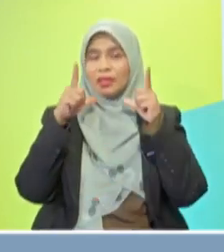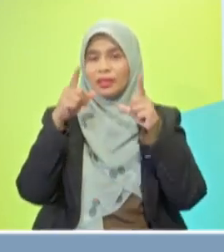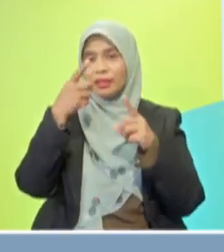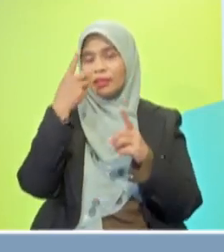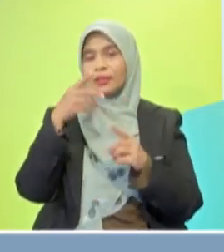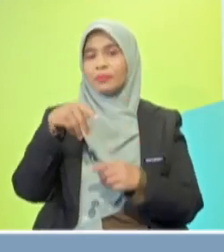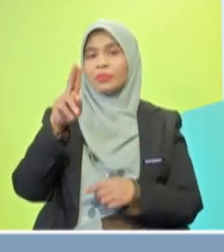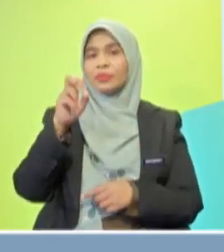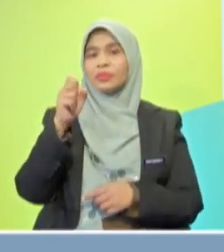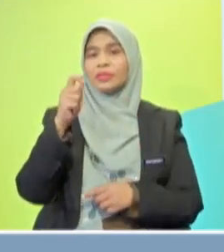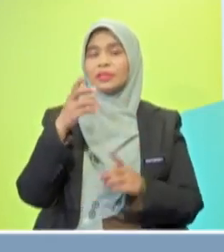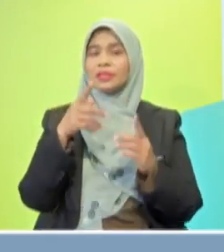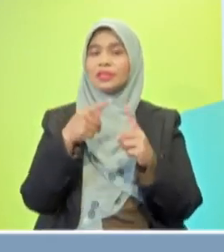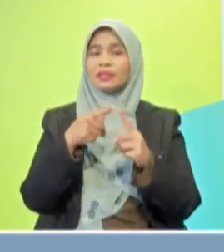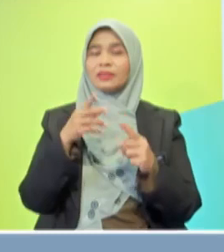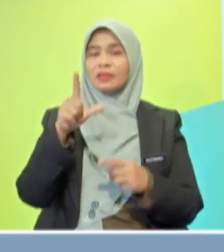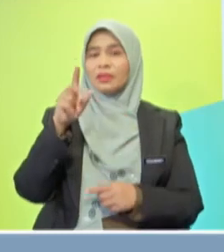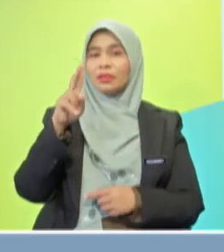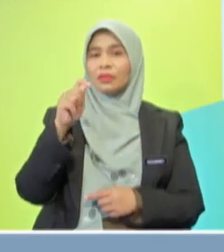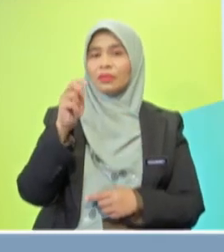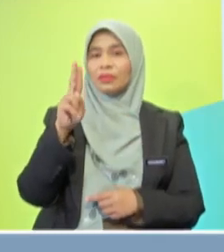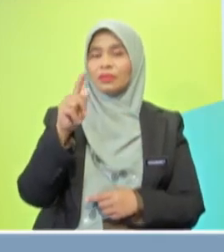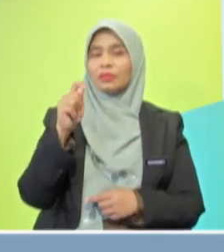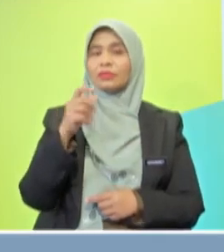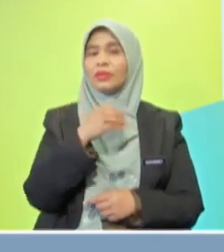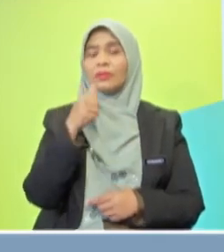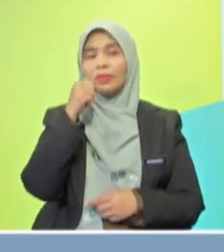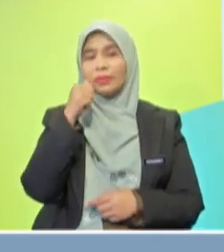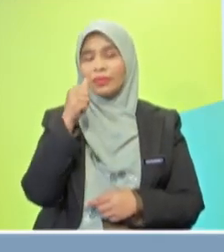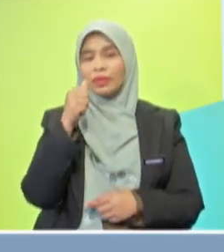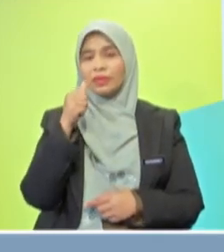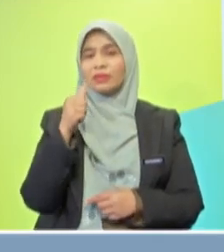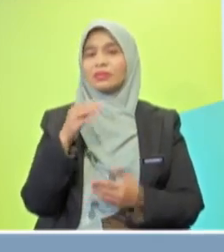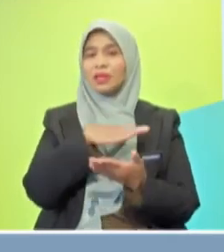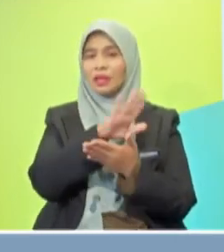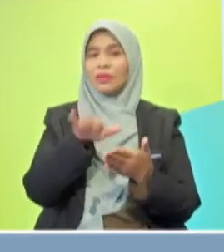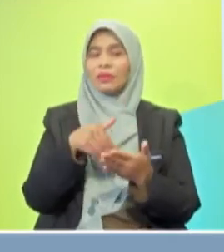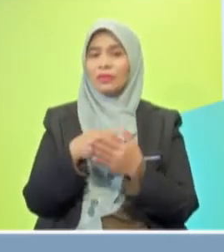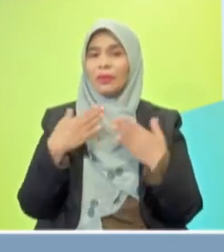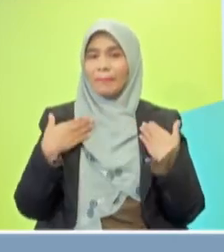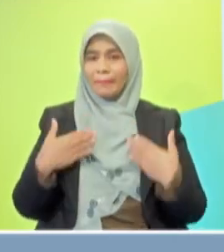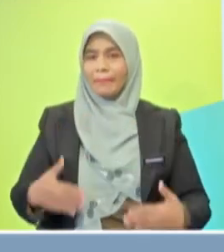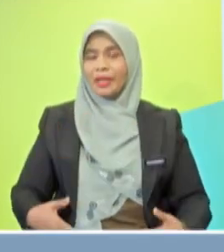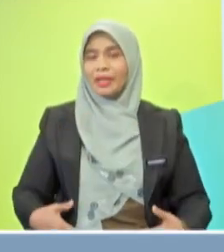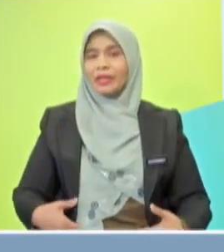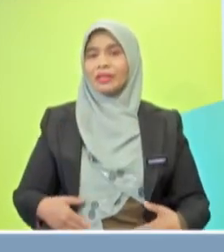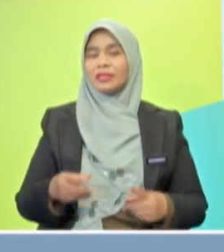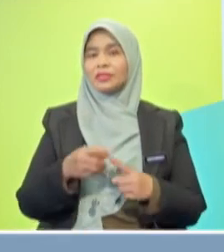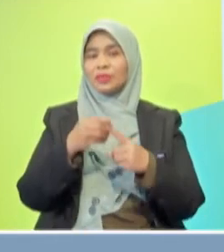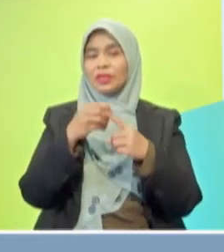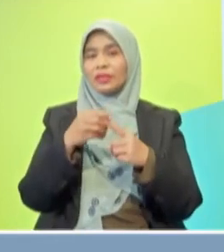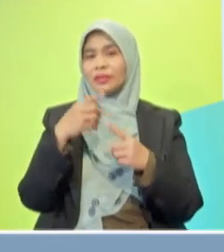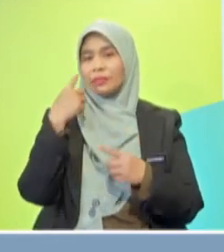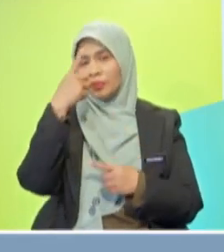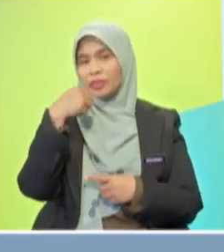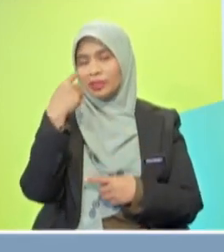aurat perempuan ialah seluruh badannya kecuali muka dan tapak tangan. B, aurat lelaki dan perempuan adalah